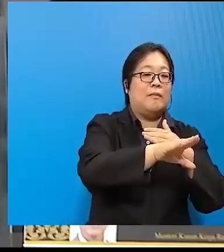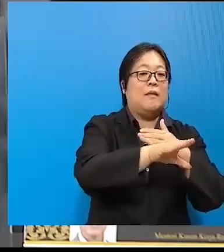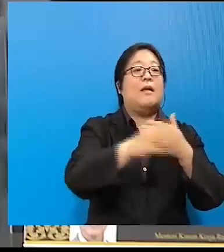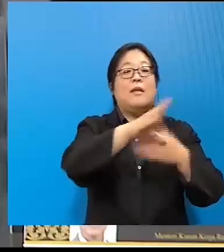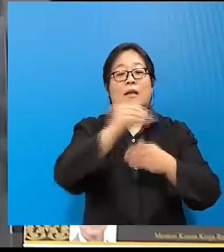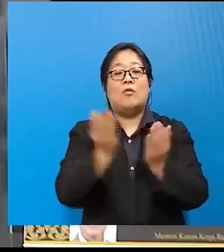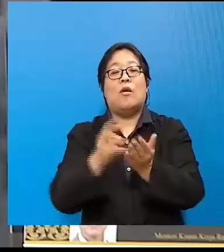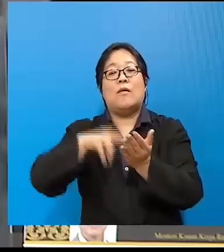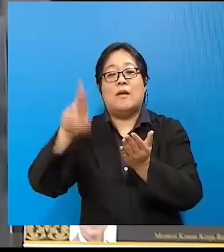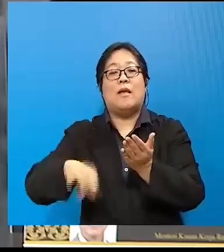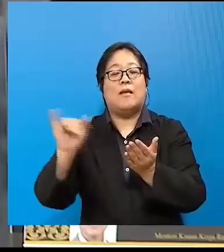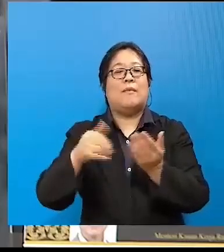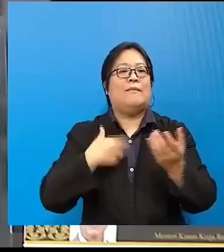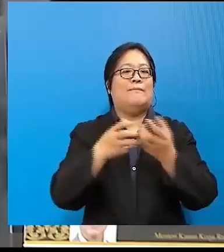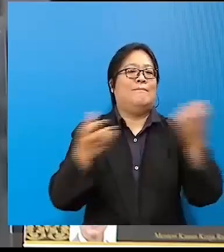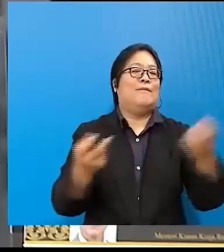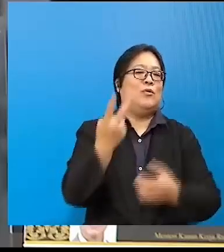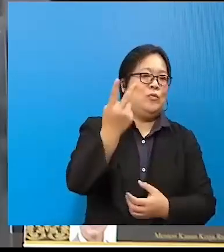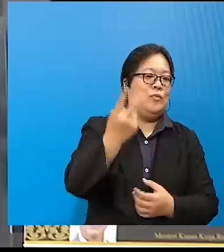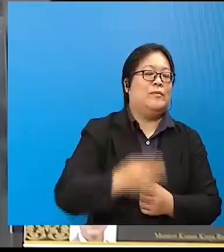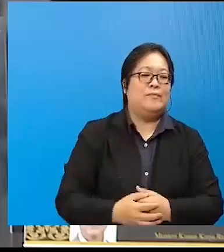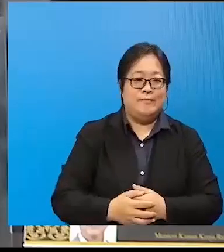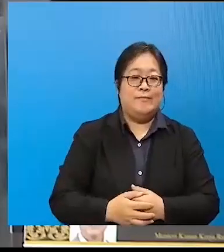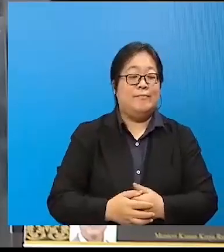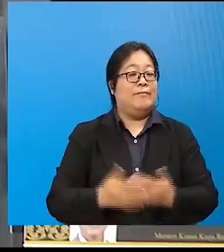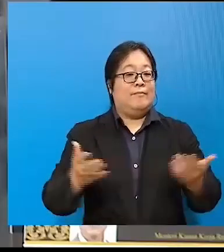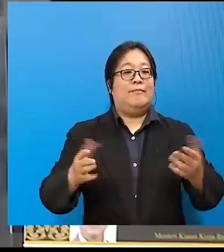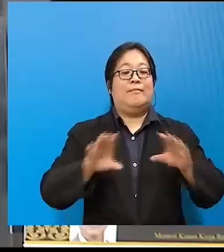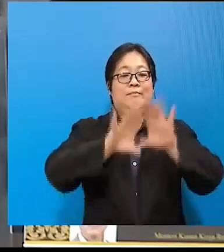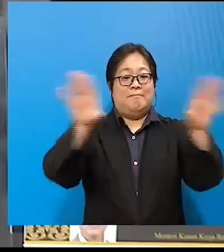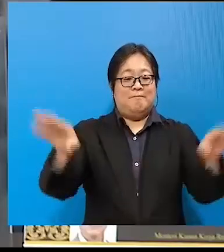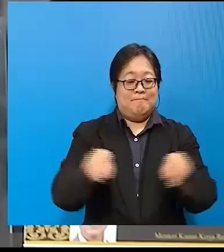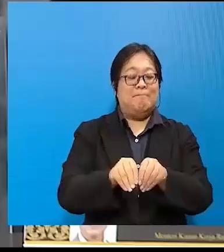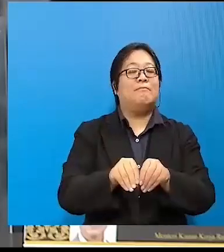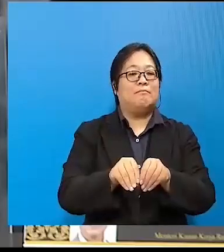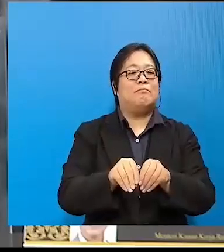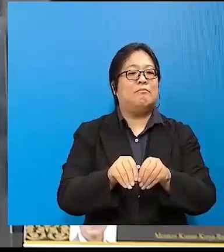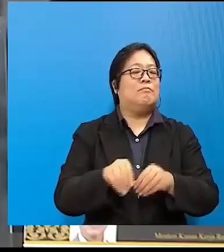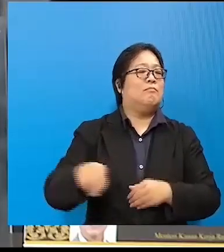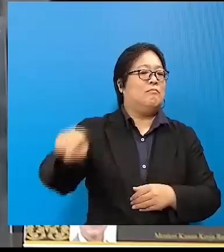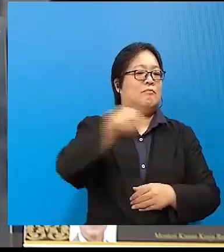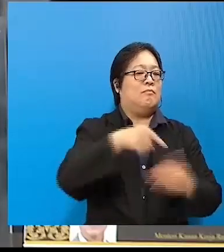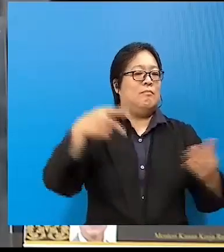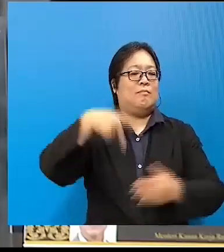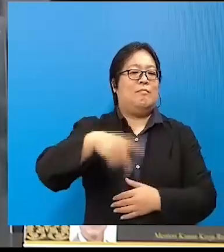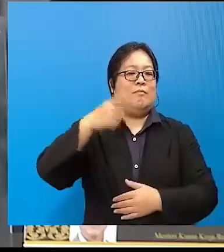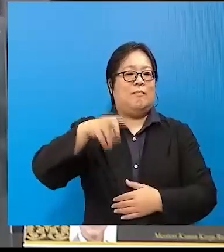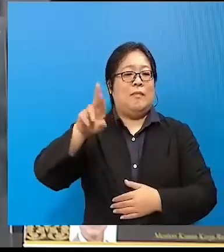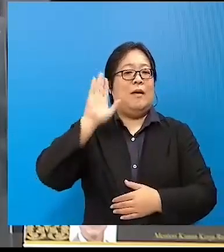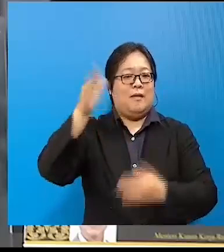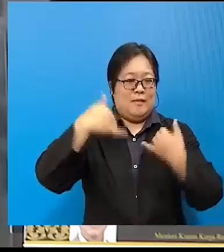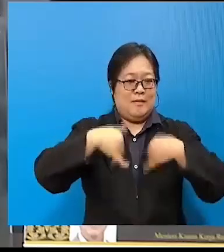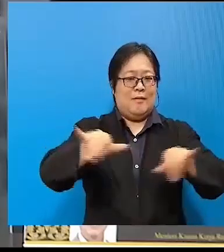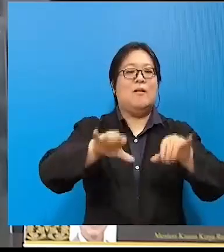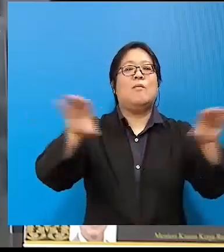rendah masuk. Dan kita bagikan pada dua kumpulan. Dan dalam konteks ini, secara umumnya mereka yang melaksanakan PDPR akan